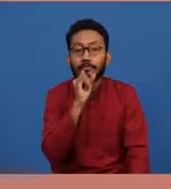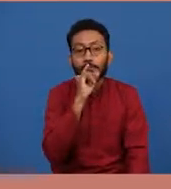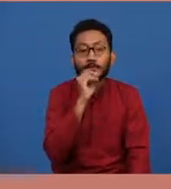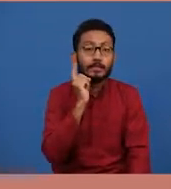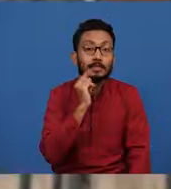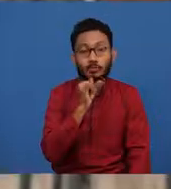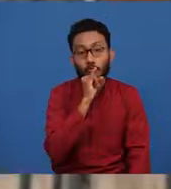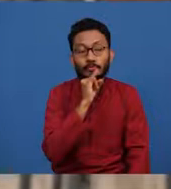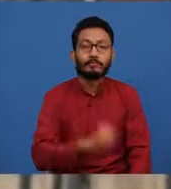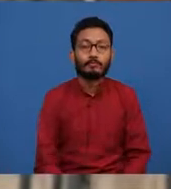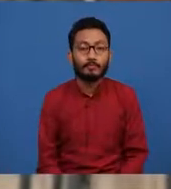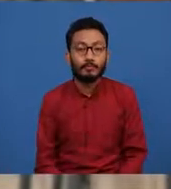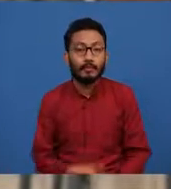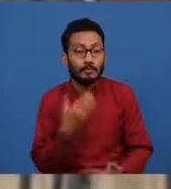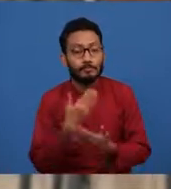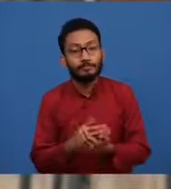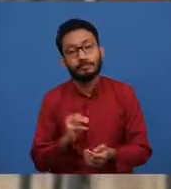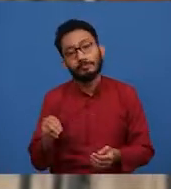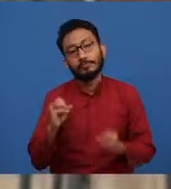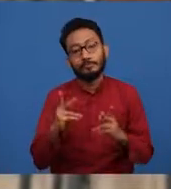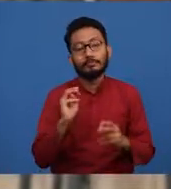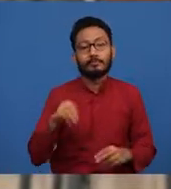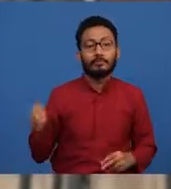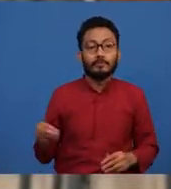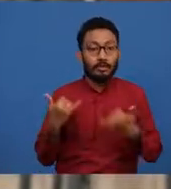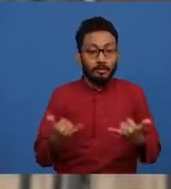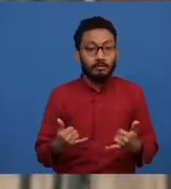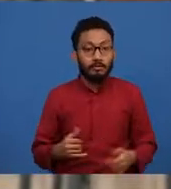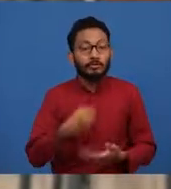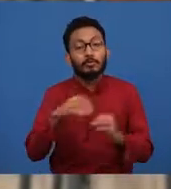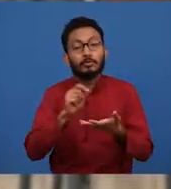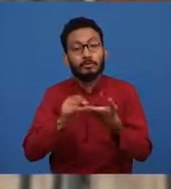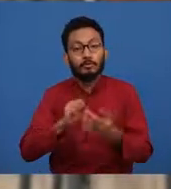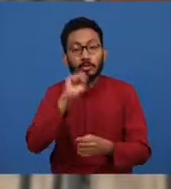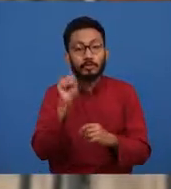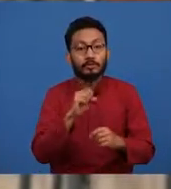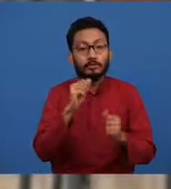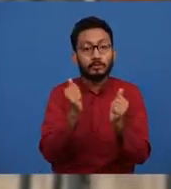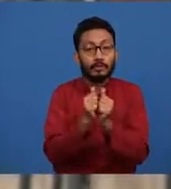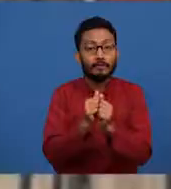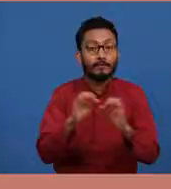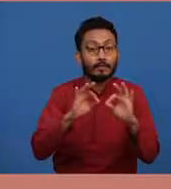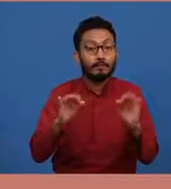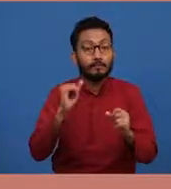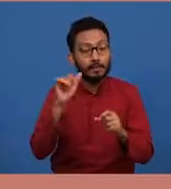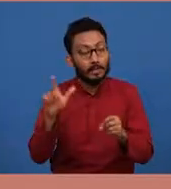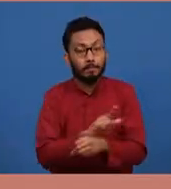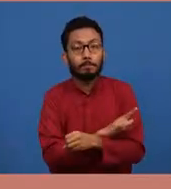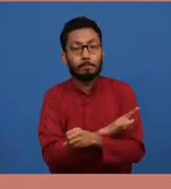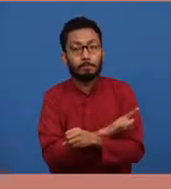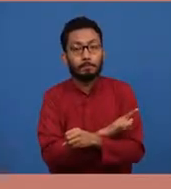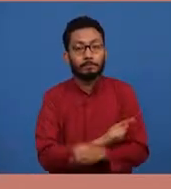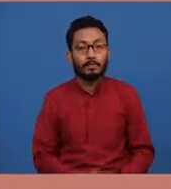Baiklah, murid-murid. Sekarang, cuba tulis jawapan dengan ayat yang lengkap.